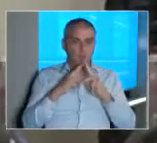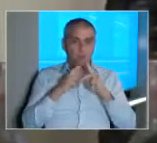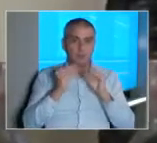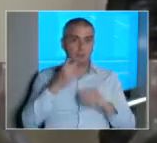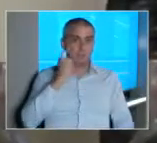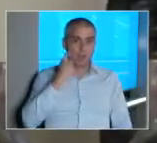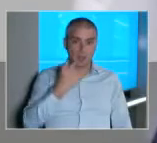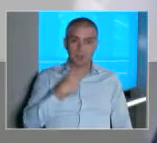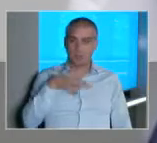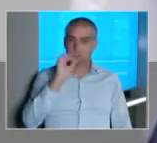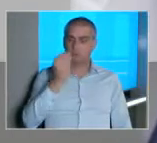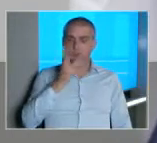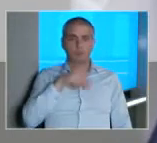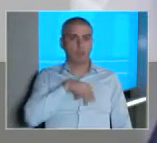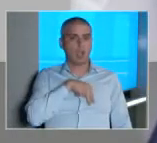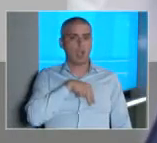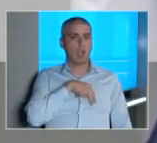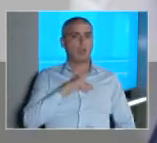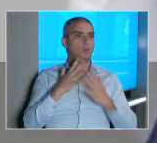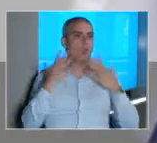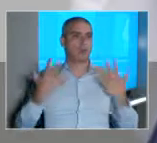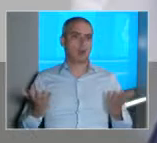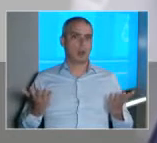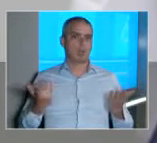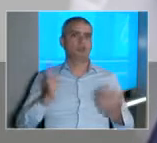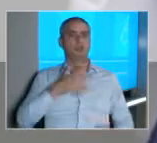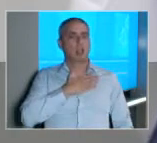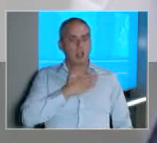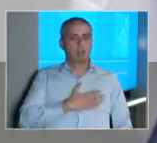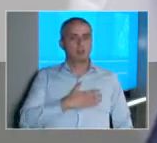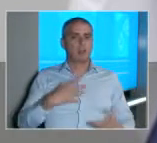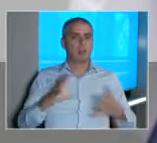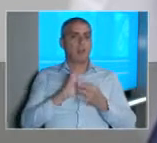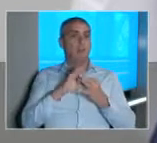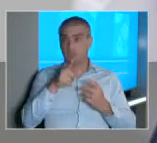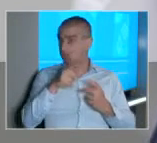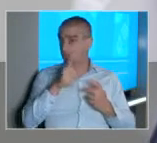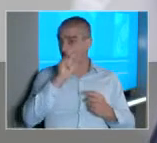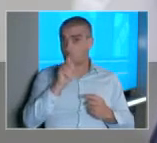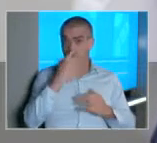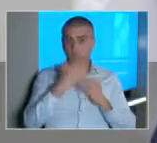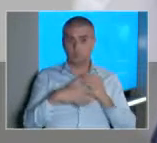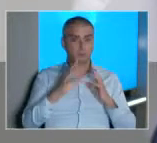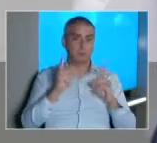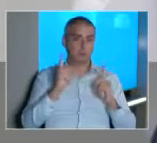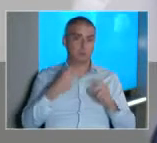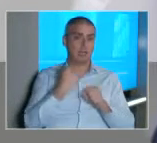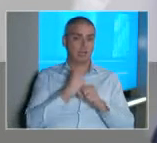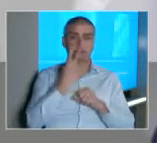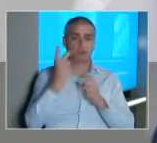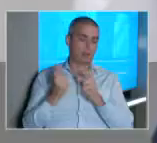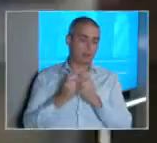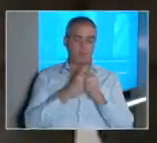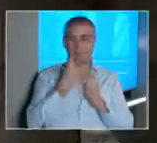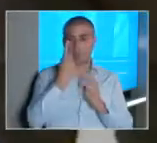עם הילד אני מגלה מישהי שיש לה אחריות מאוד מאוד גדולה. שיש לה רצון לחבר את כולם. אגב, יכול להיות שבסוף מה שיצטרך להיות זה שתי